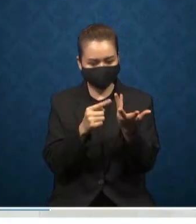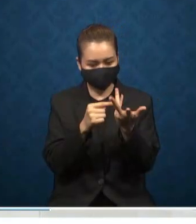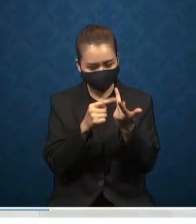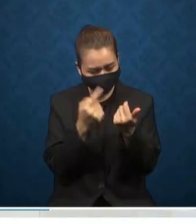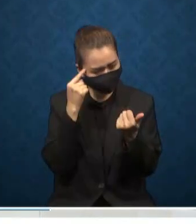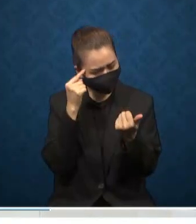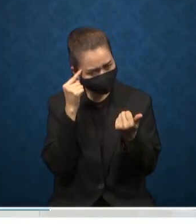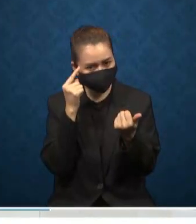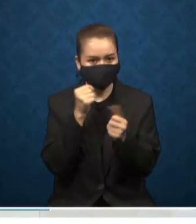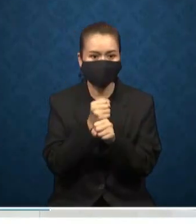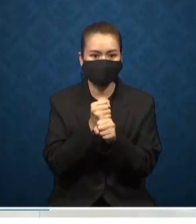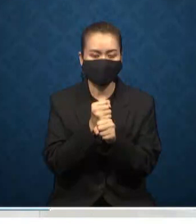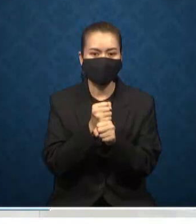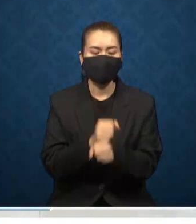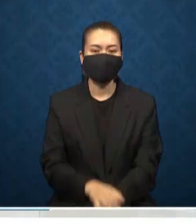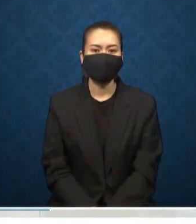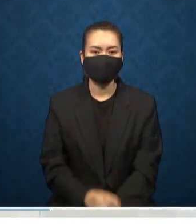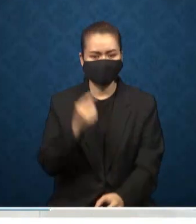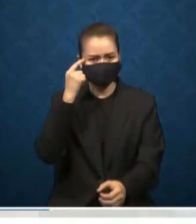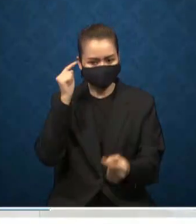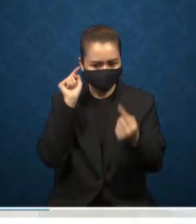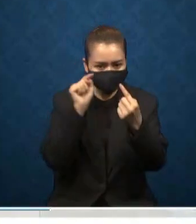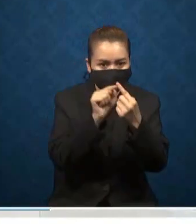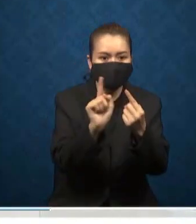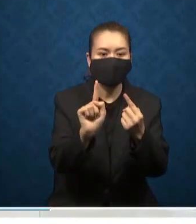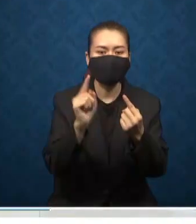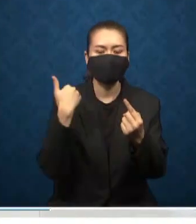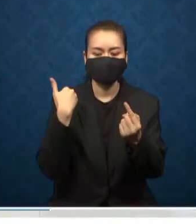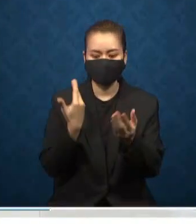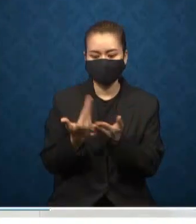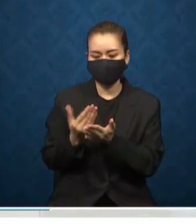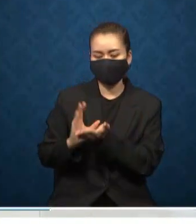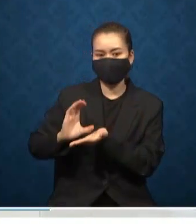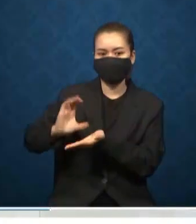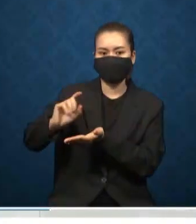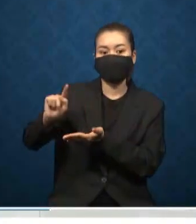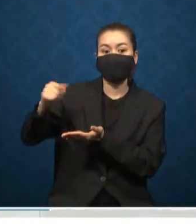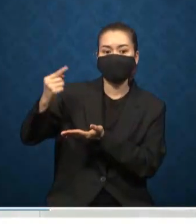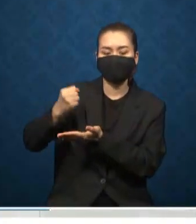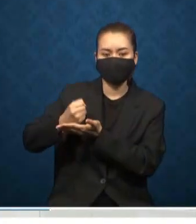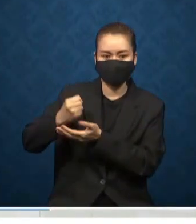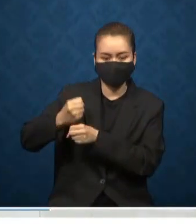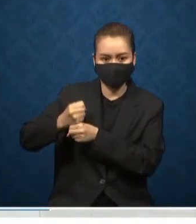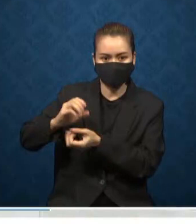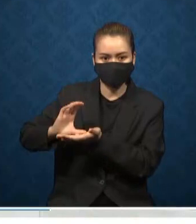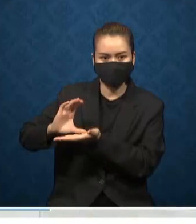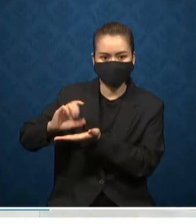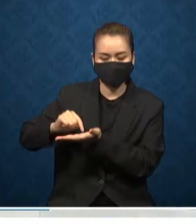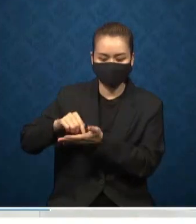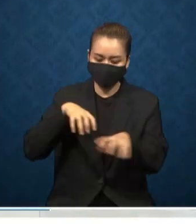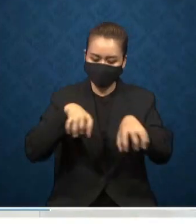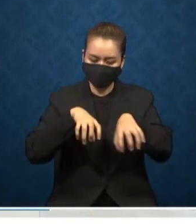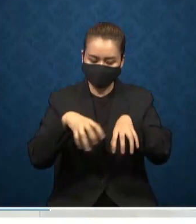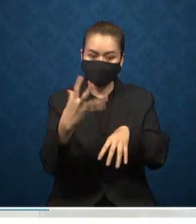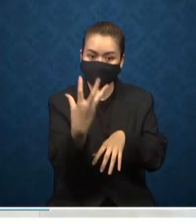การคิดมีการคำนึงถึงต้นทุนนะครับซึ่งได้มาหรือการจัดการเกี่ยวกับกากน้ำต